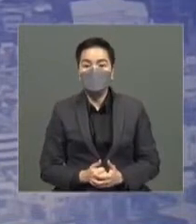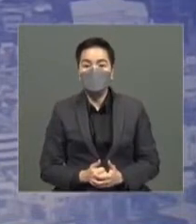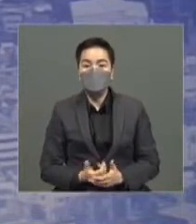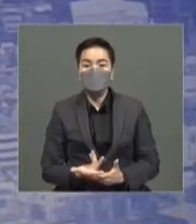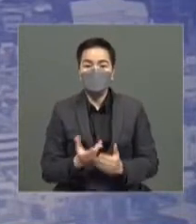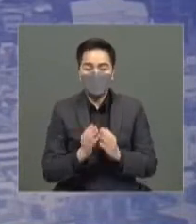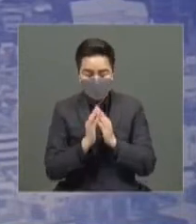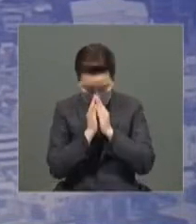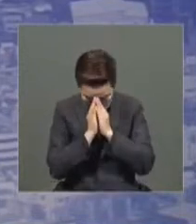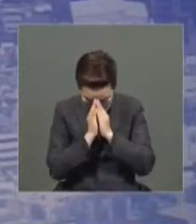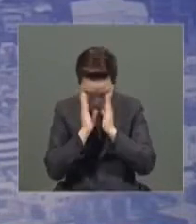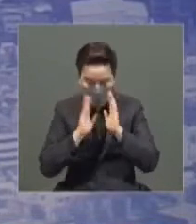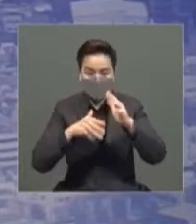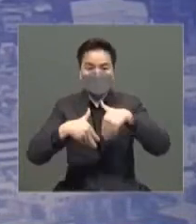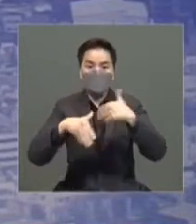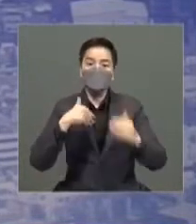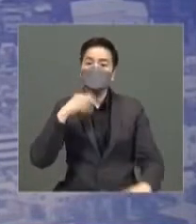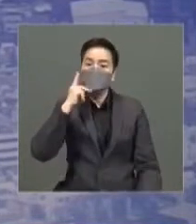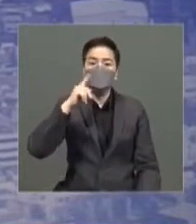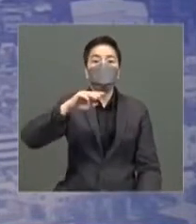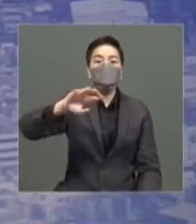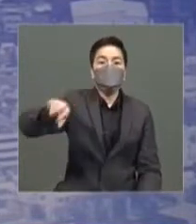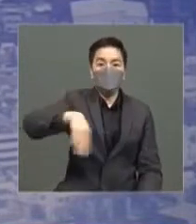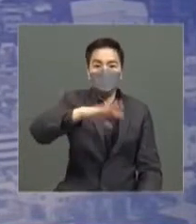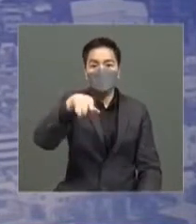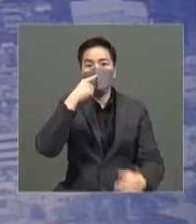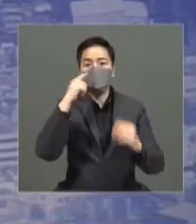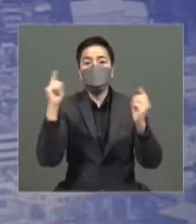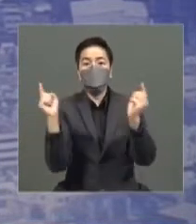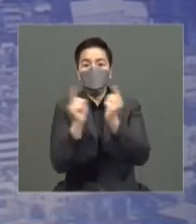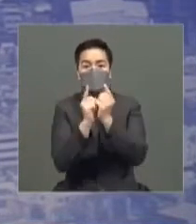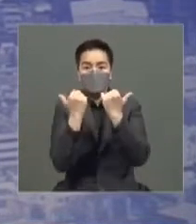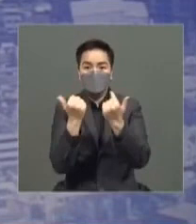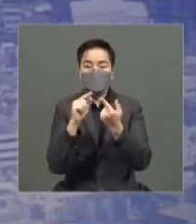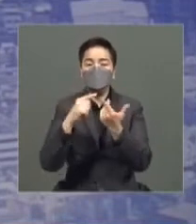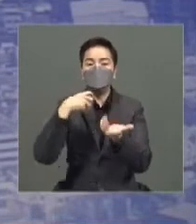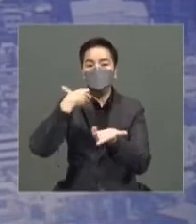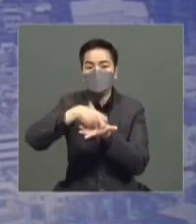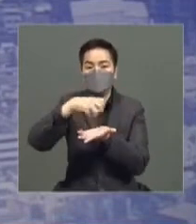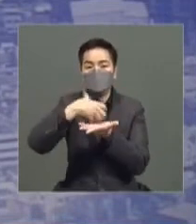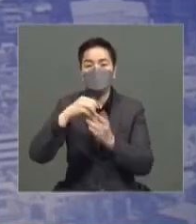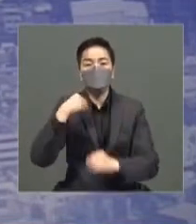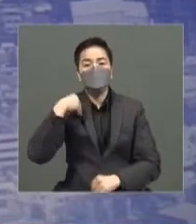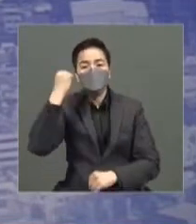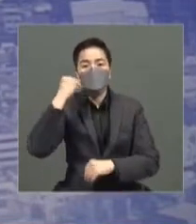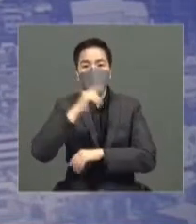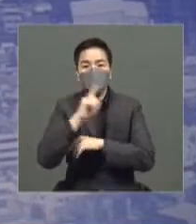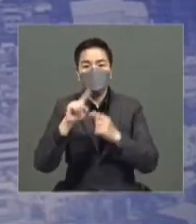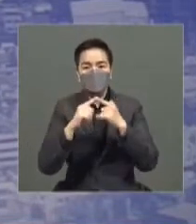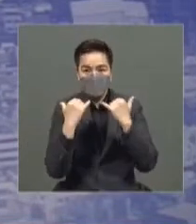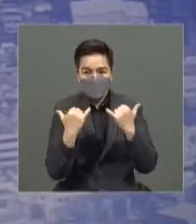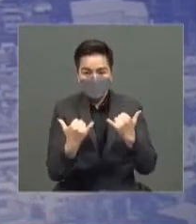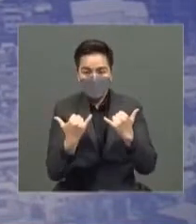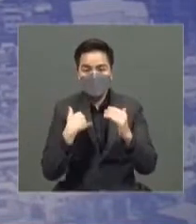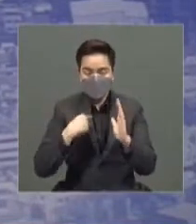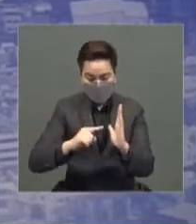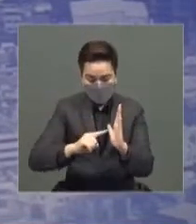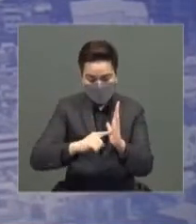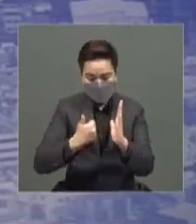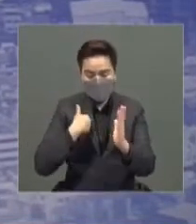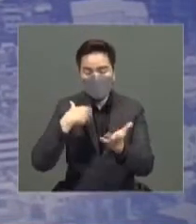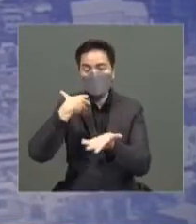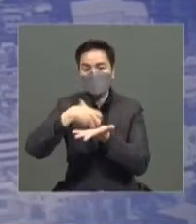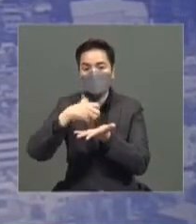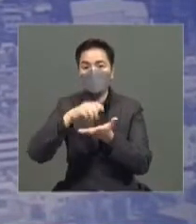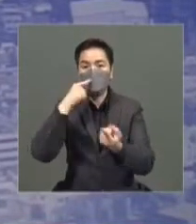กราบสวัสดีพี่น้องประชาชนและสื่อมวลชนนะคะกลับมาพบกันกับการติดตามสถานการณ์รายวันนะคะวันนี้ขอเริ่มที่การร